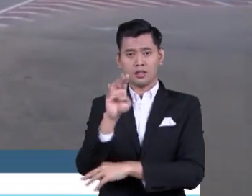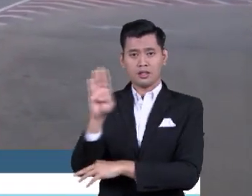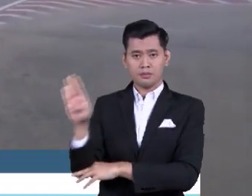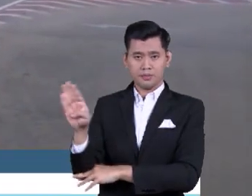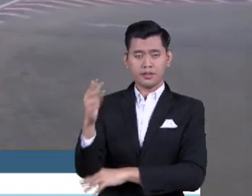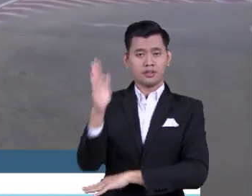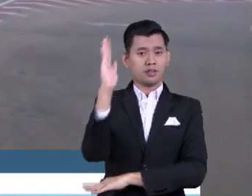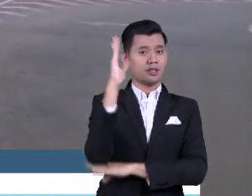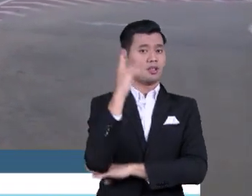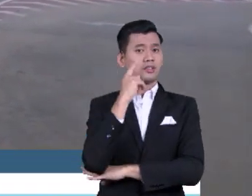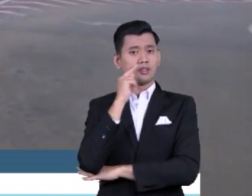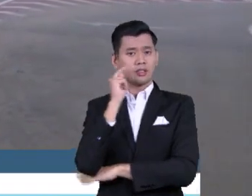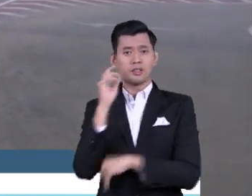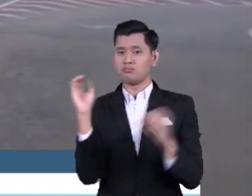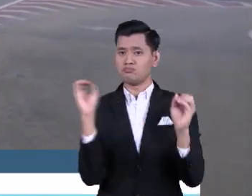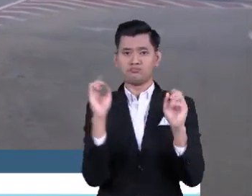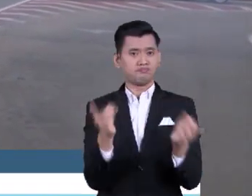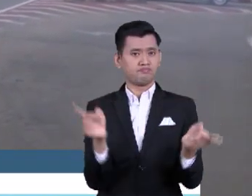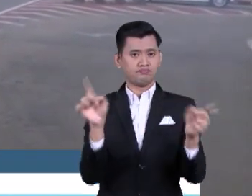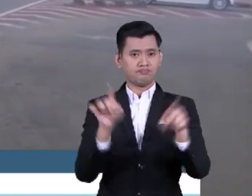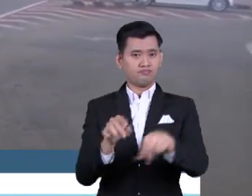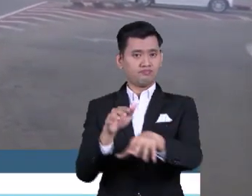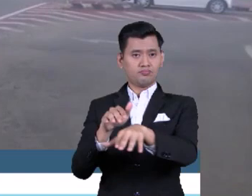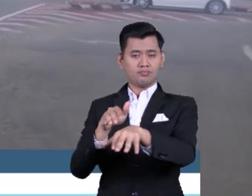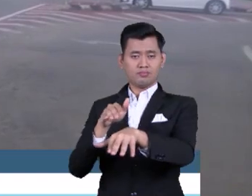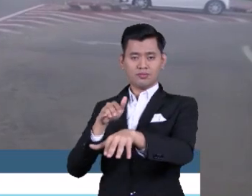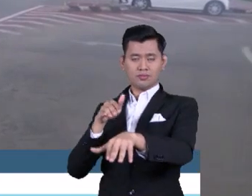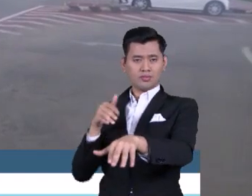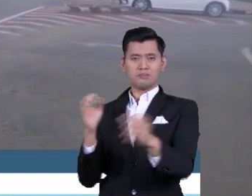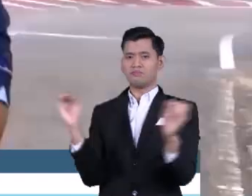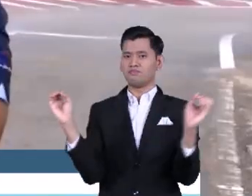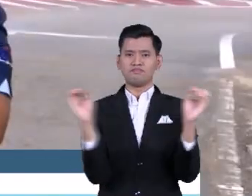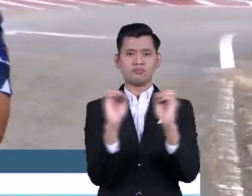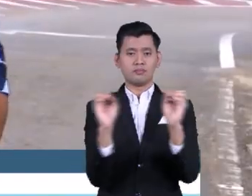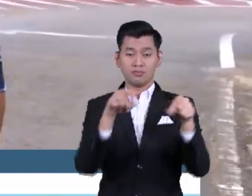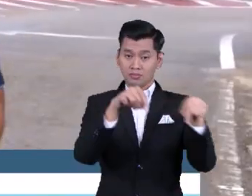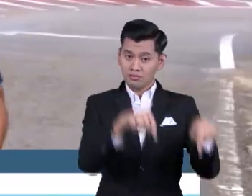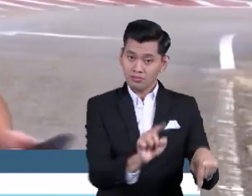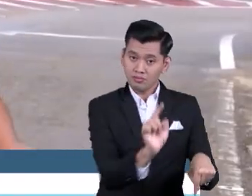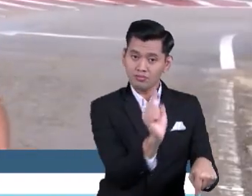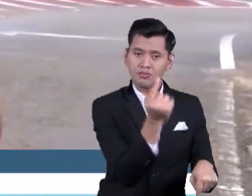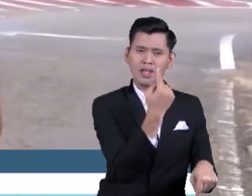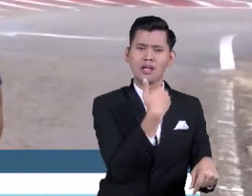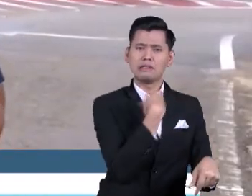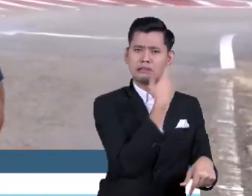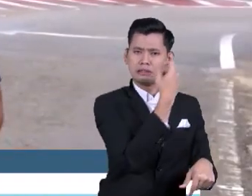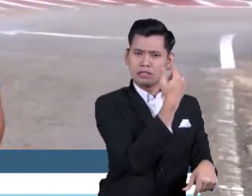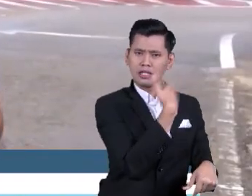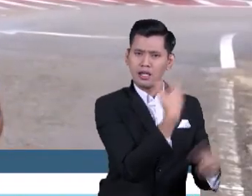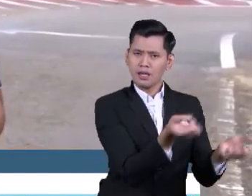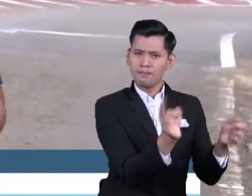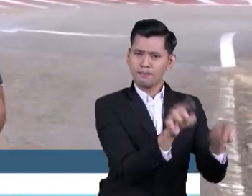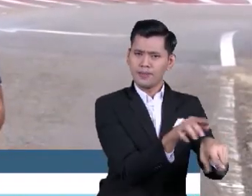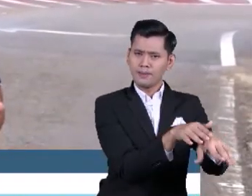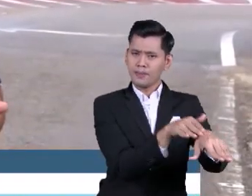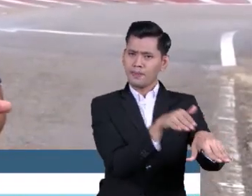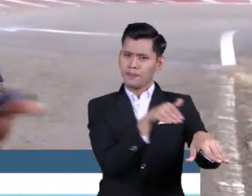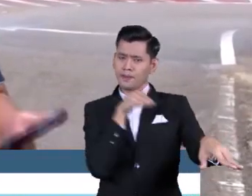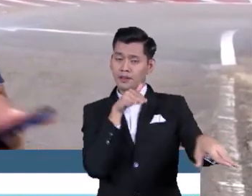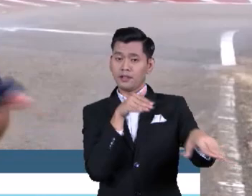menunjukkan ada pelaku kesesakan lalu lintas hanya di sini saja sedikit berlaku kesesakan